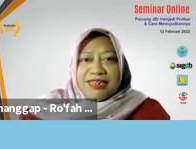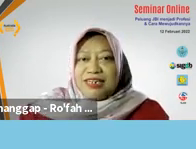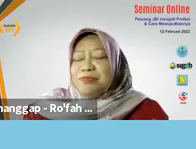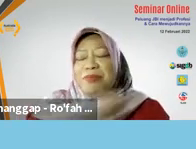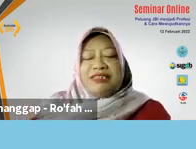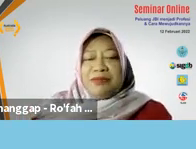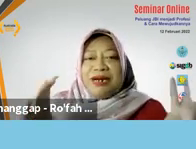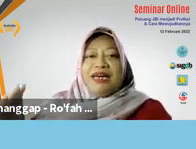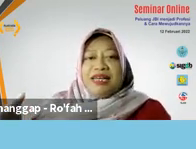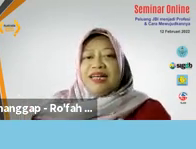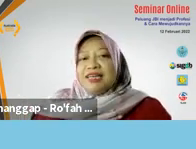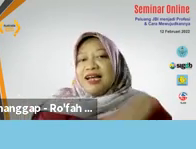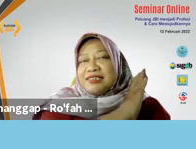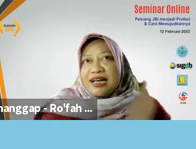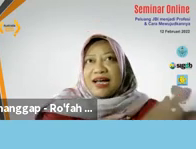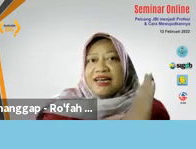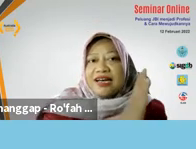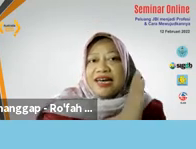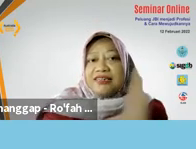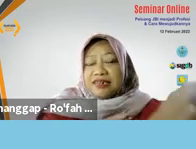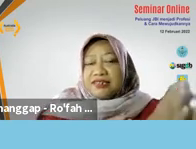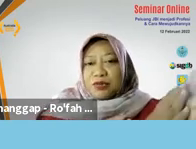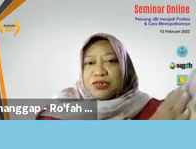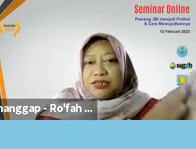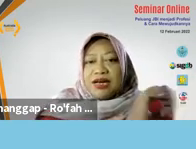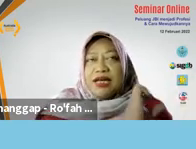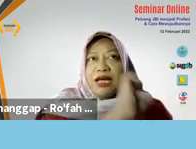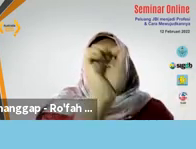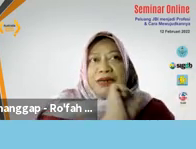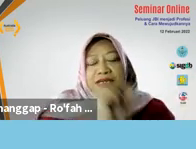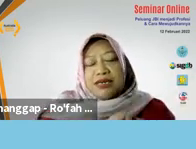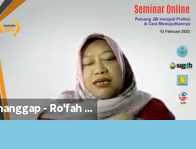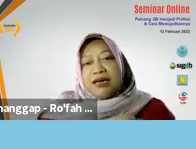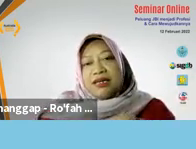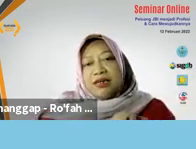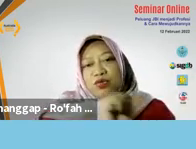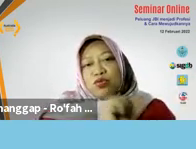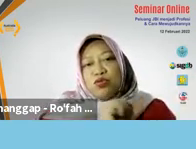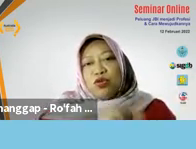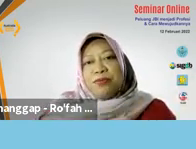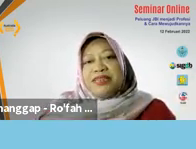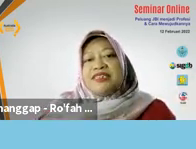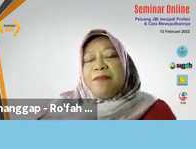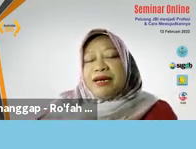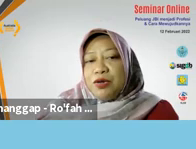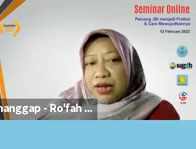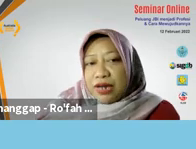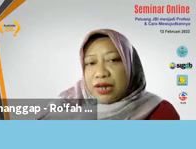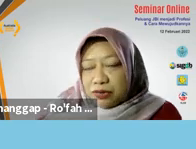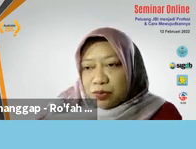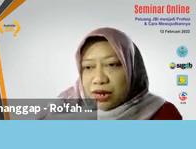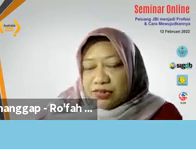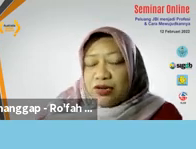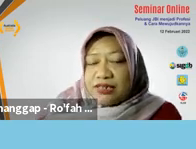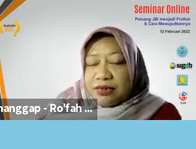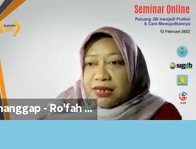ya Jadi ini memang sangat berkaitan antara skkni disatu Sisi yang memiliki tadi unsur-unsur kompetensi apa yang harus